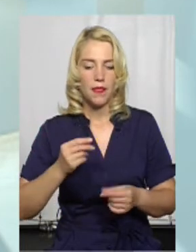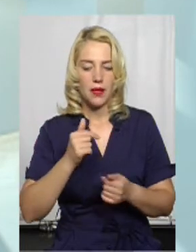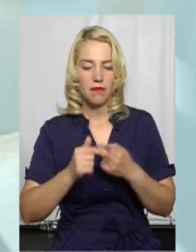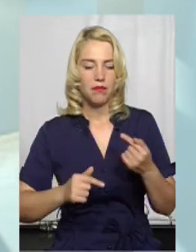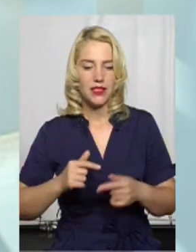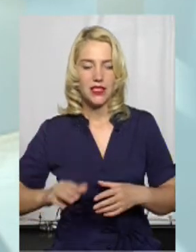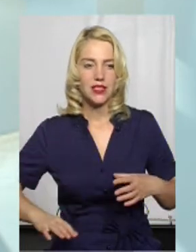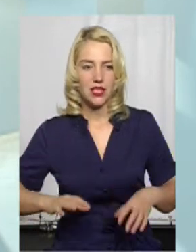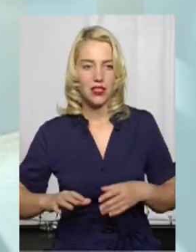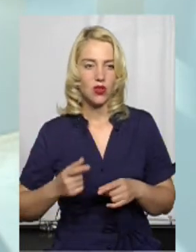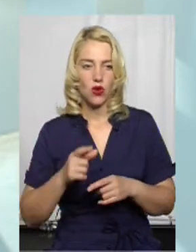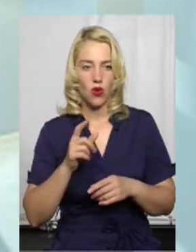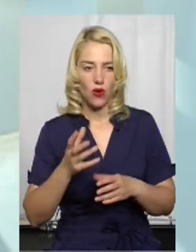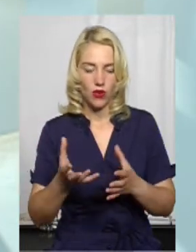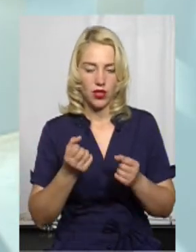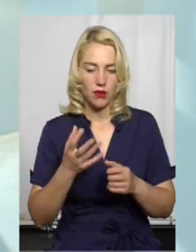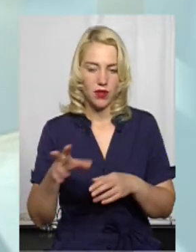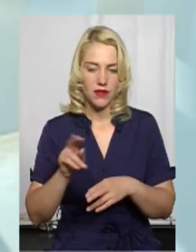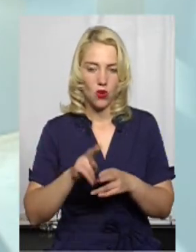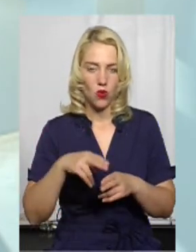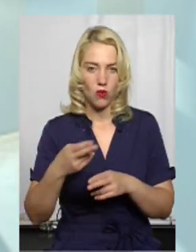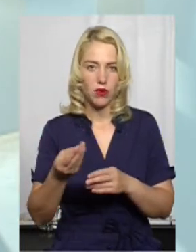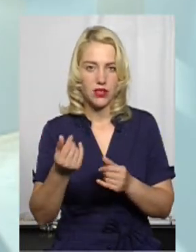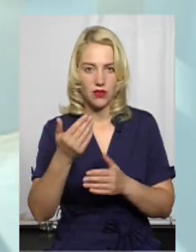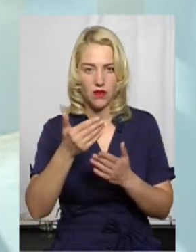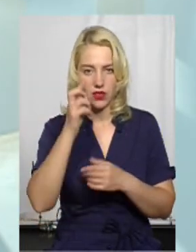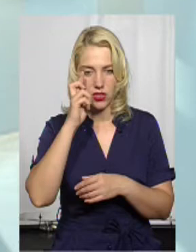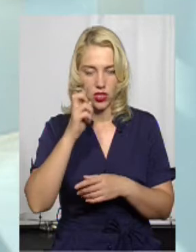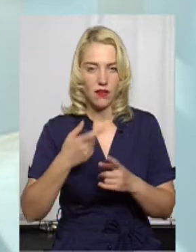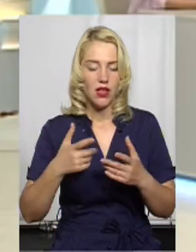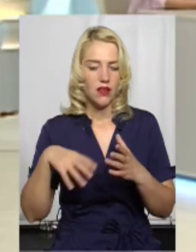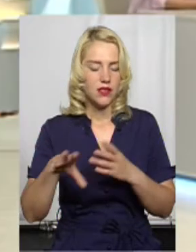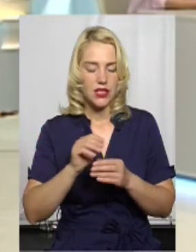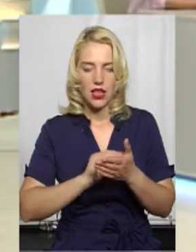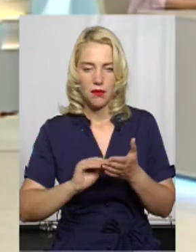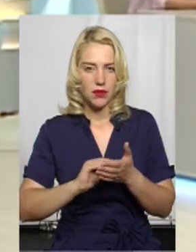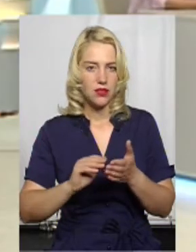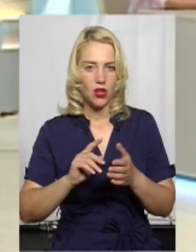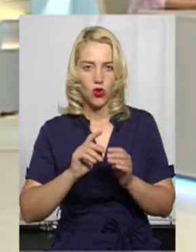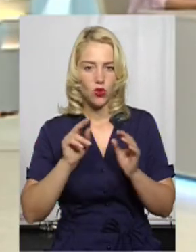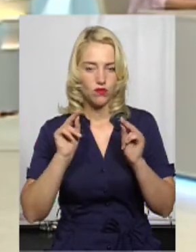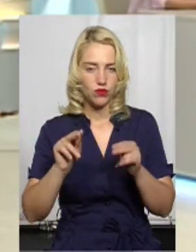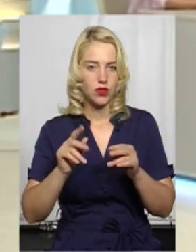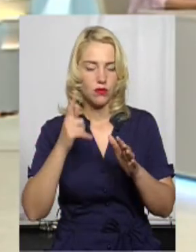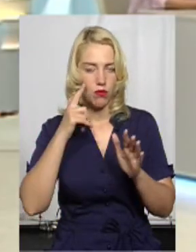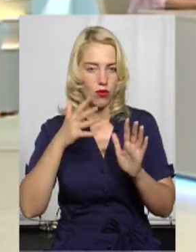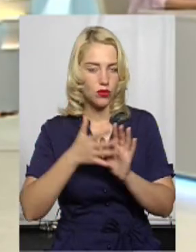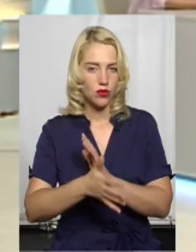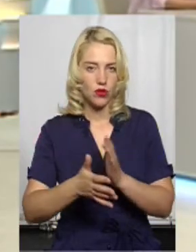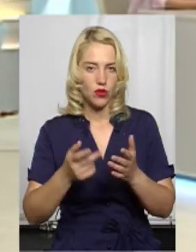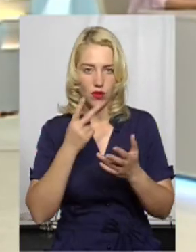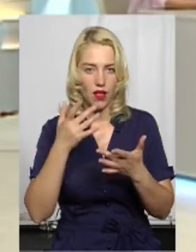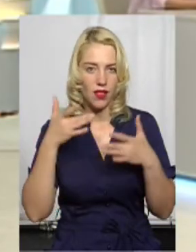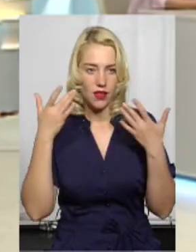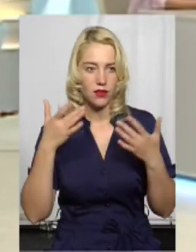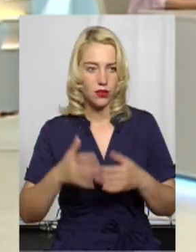отримали цю компенсацію. Все поетапно розписано, як починати з чого. І все досить прозоро. Досить просто.